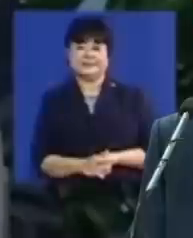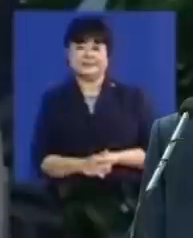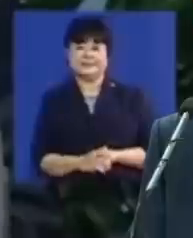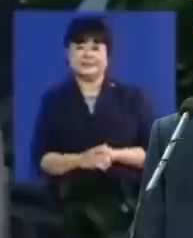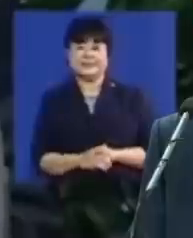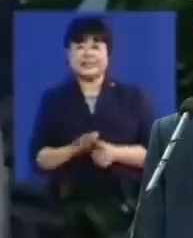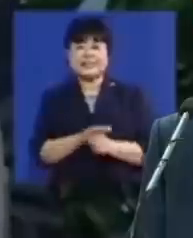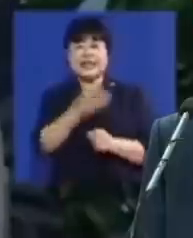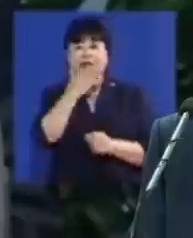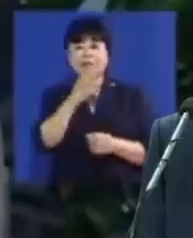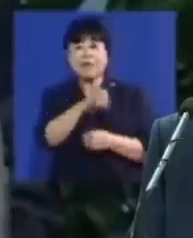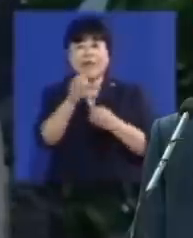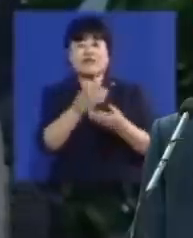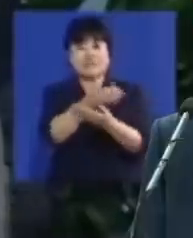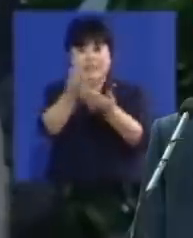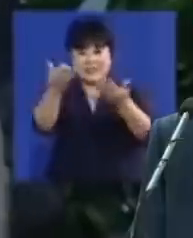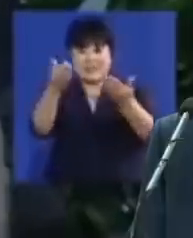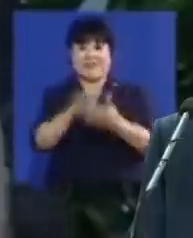사랑과 행복 나누기